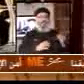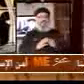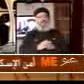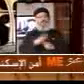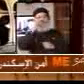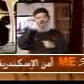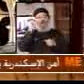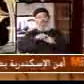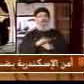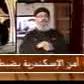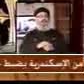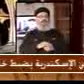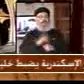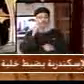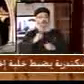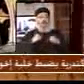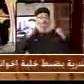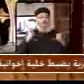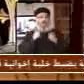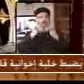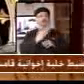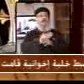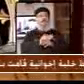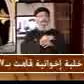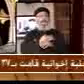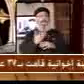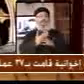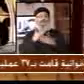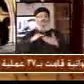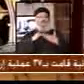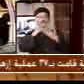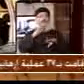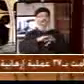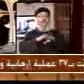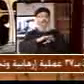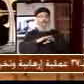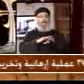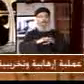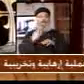مثال اخر، كم عندك من الجهد، الطاقة التي تستطيع أن تخدم بها؟